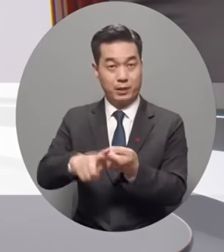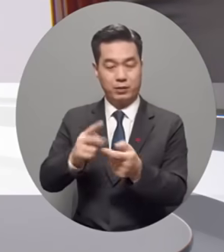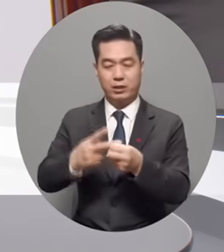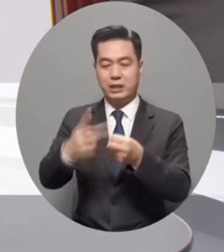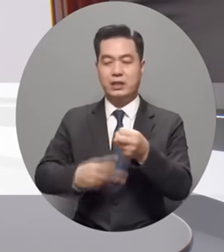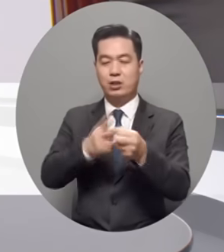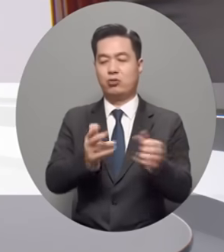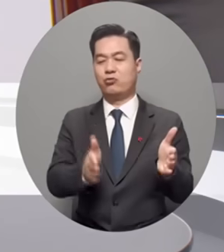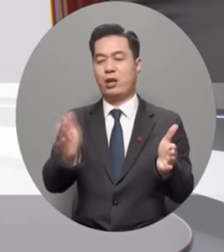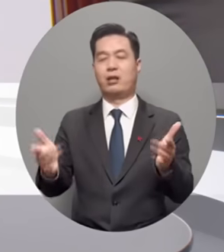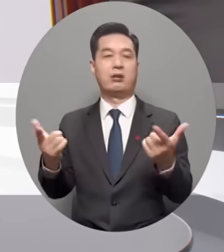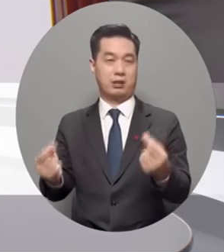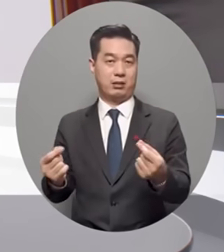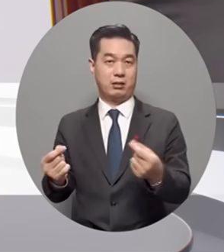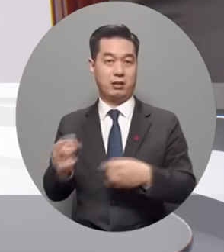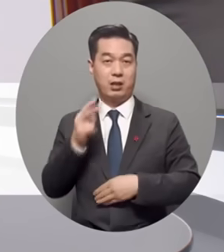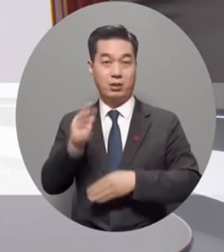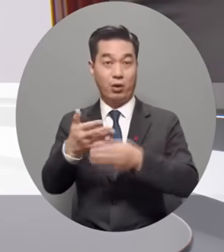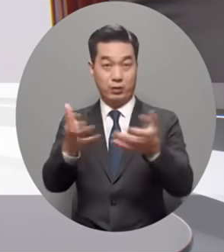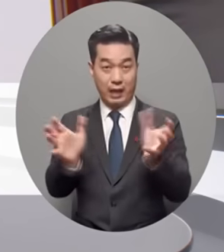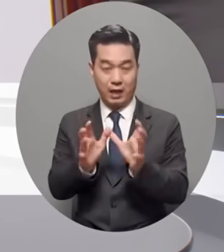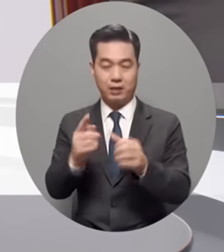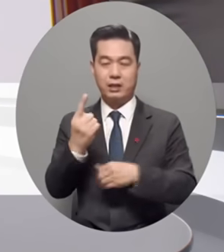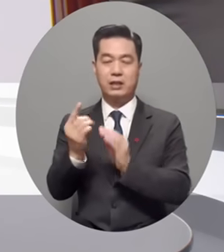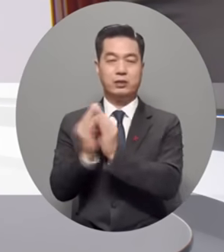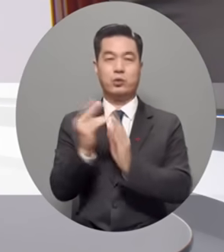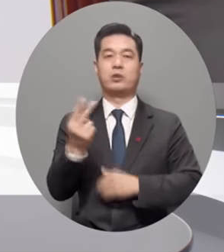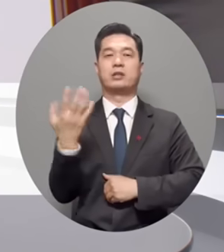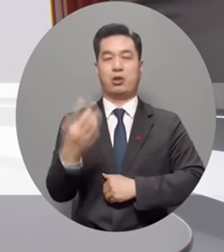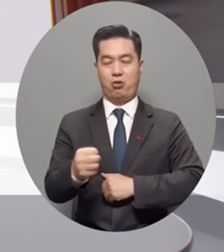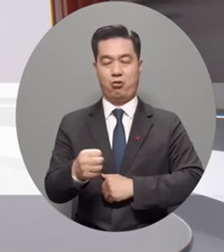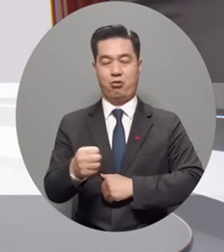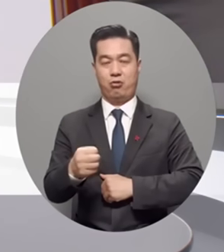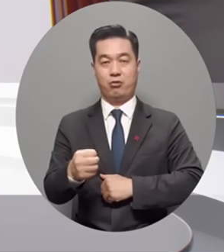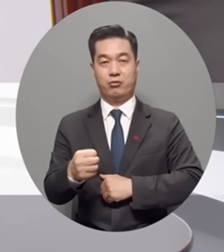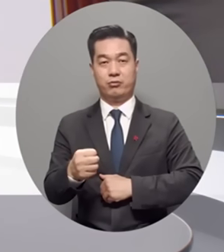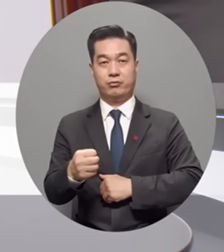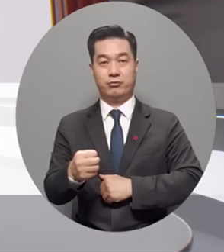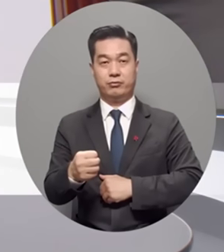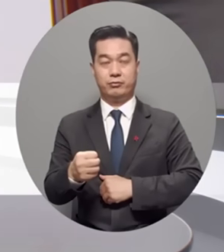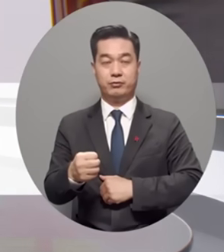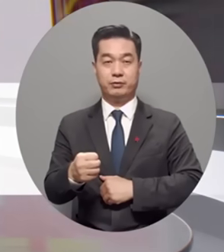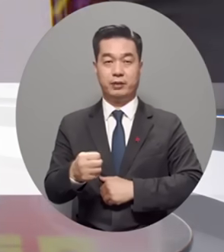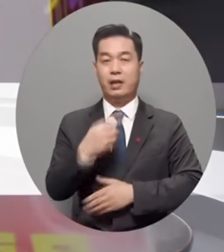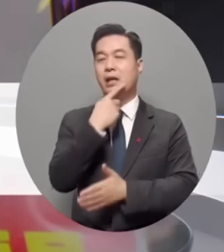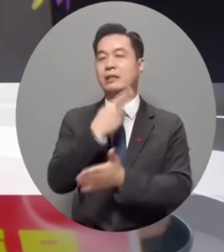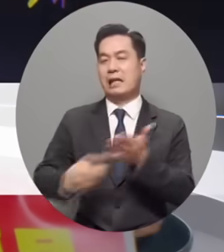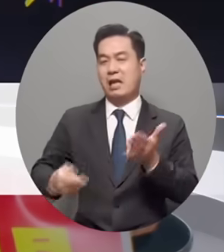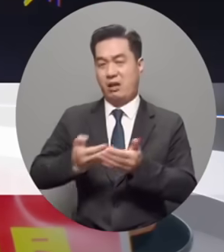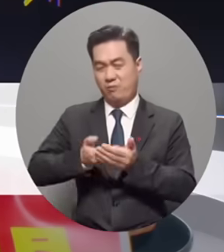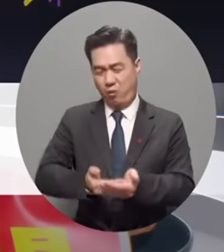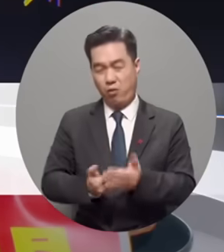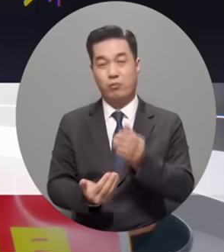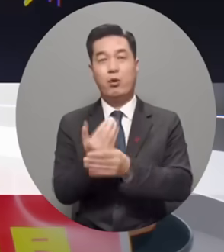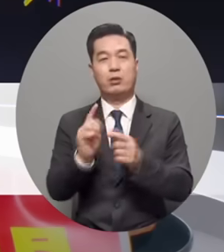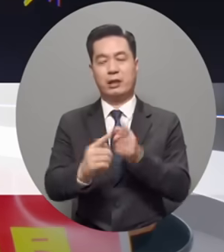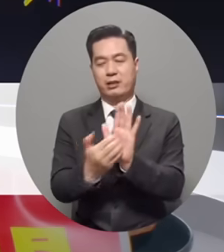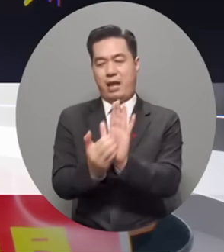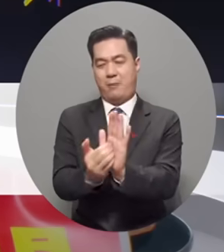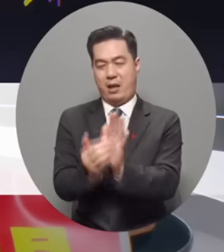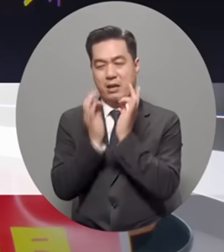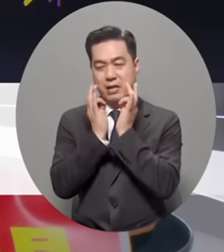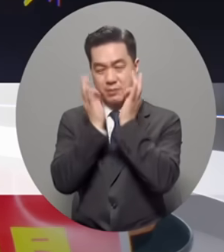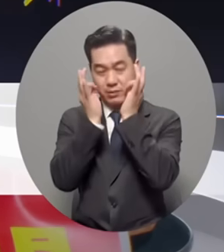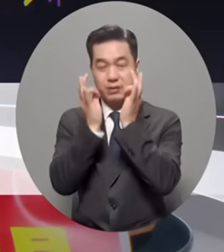보입니다. 정부 여당은 대신 1조 2천억 원을 투입해서 중대재해 예방에 힘쓰기로 했는데요. 노동계는